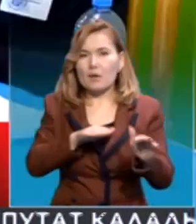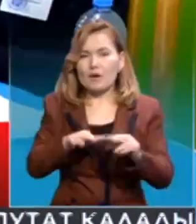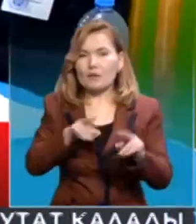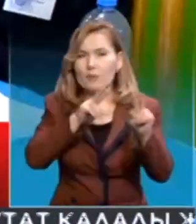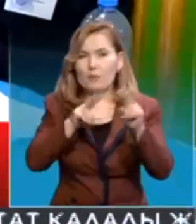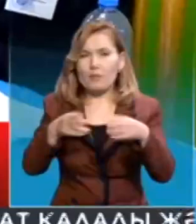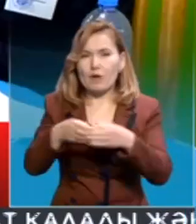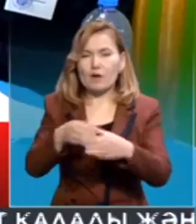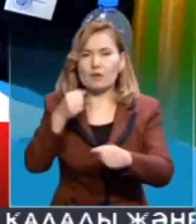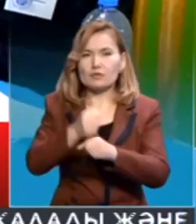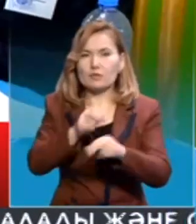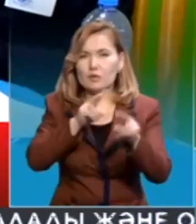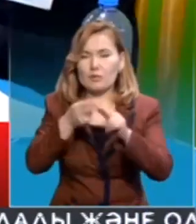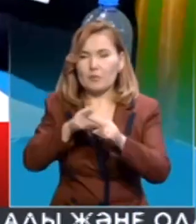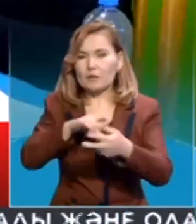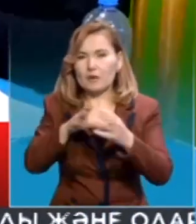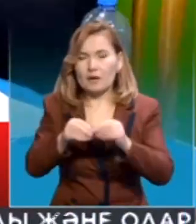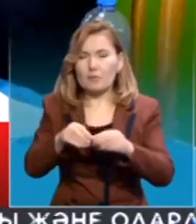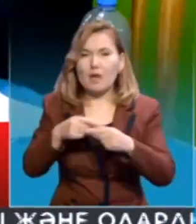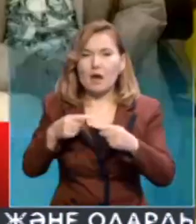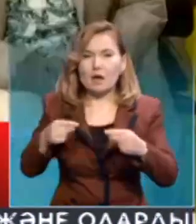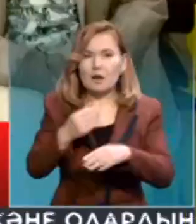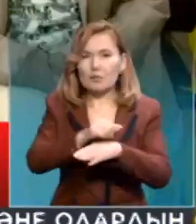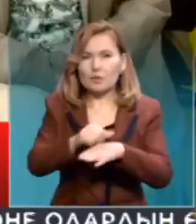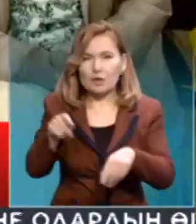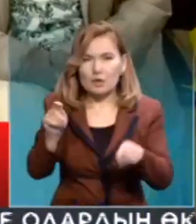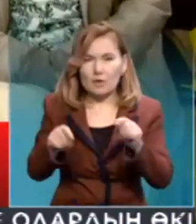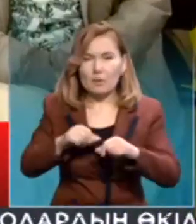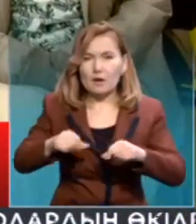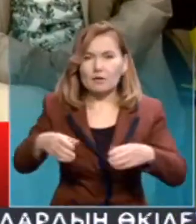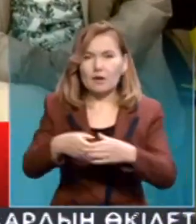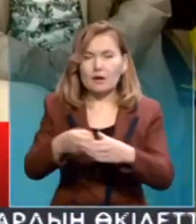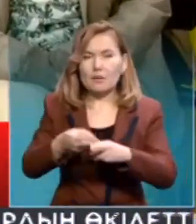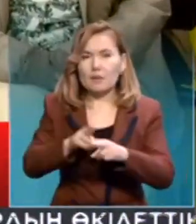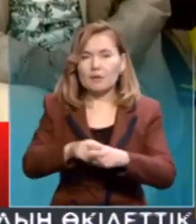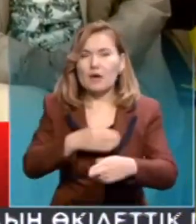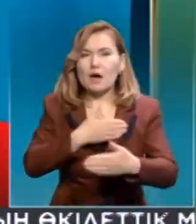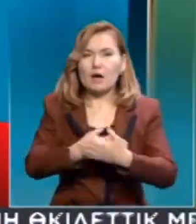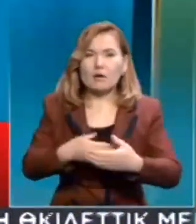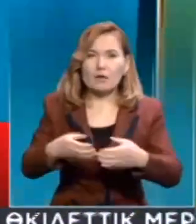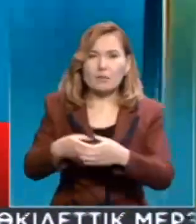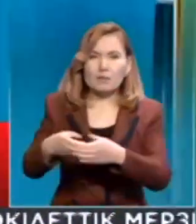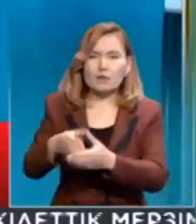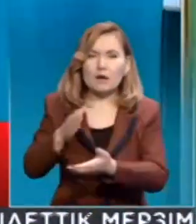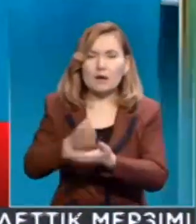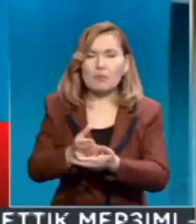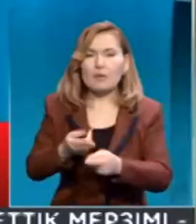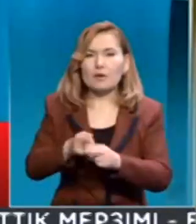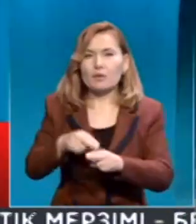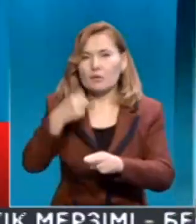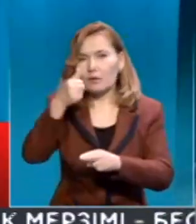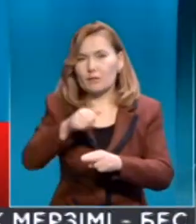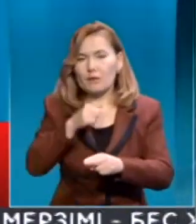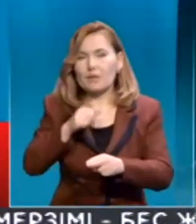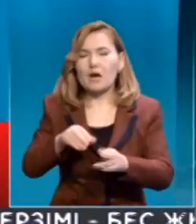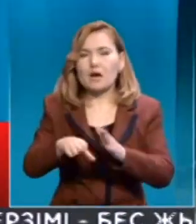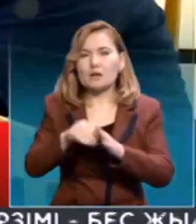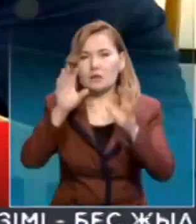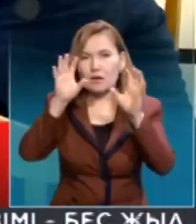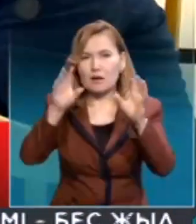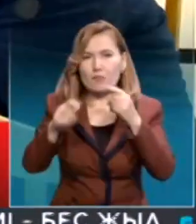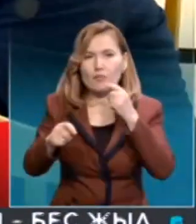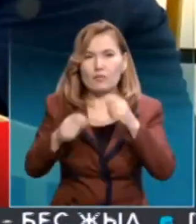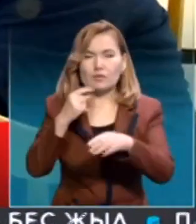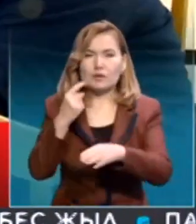байқаушылар қадағалап отыр. Олар түрлі ұйымдардан келген, ішінде саяси партиялармен қатар қоғамдық бірлестіктер де бар. Белсенділер биылғы сайлауда заң бұзылмау үшін